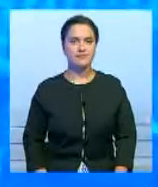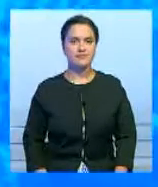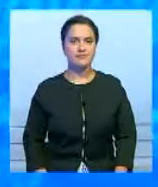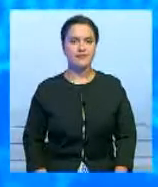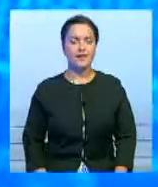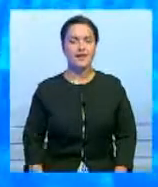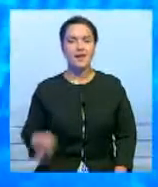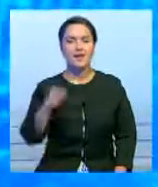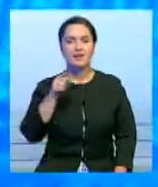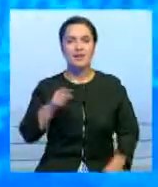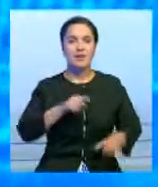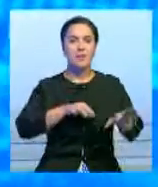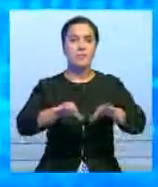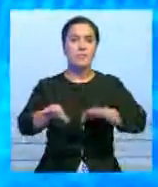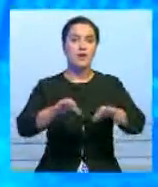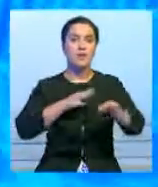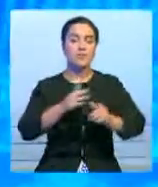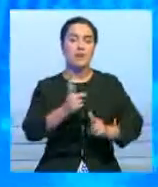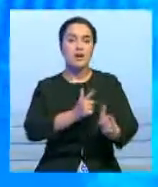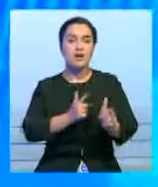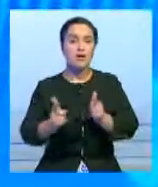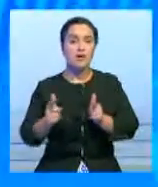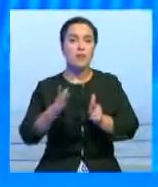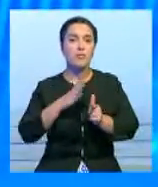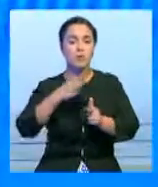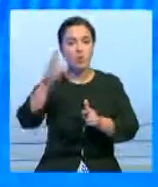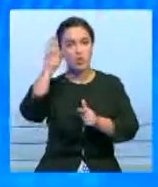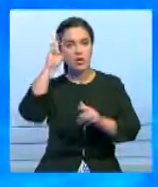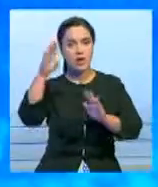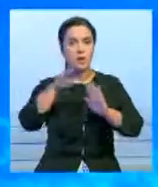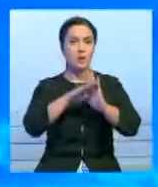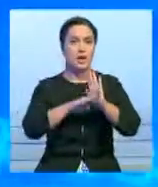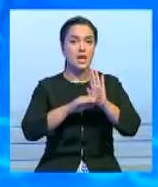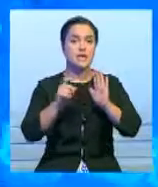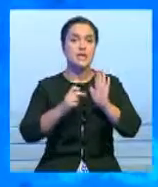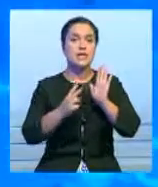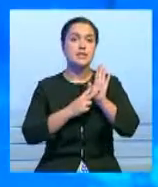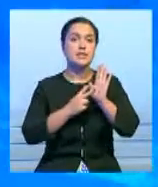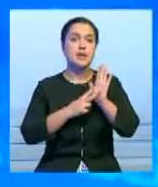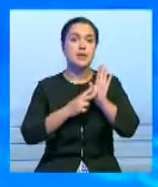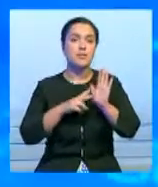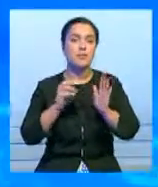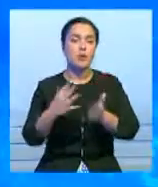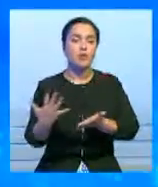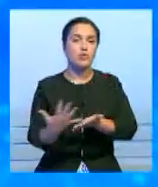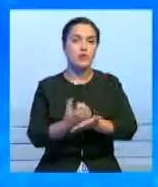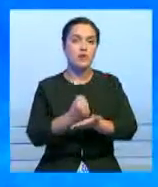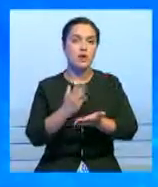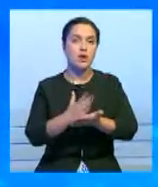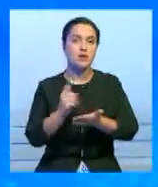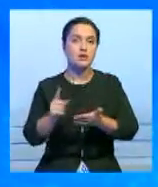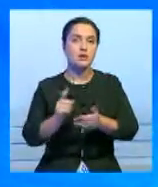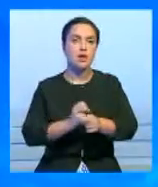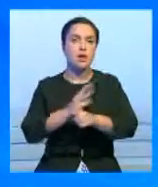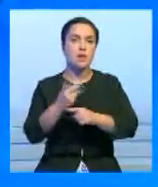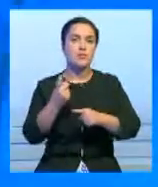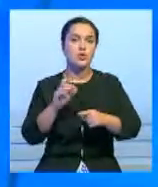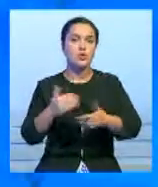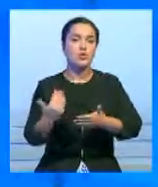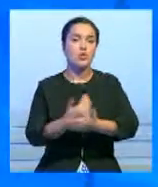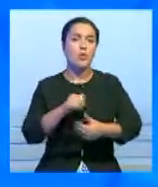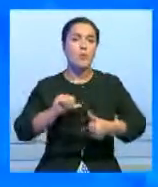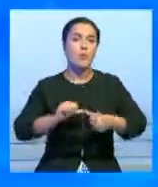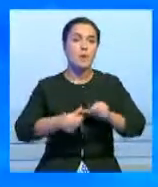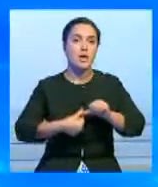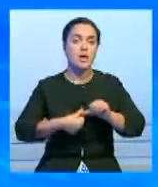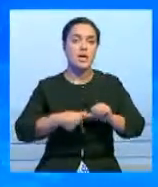Более 1000 проектов были введены в эксплуатацию в рамках карты индустриализации. За 7,5 лет удалось создать более 100 тысяч новых и постоянно